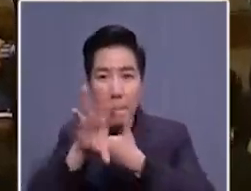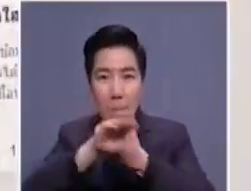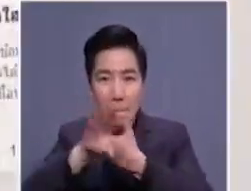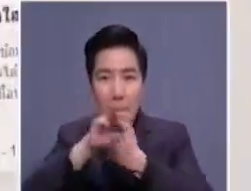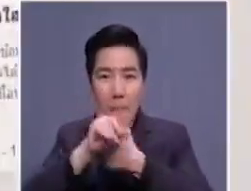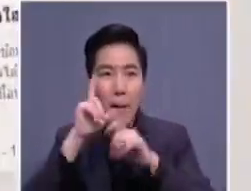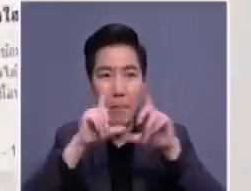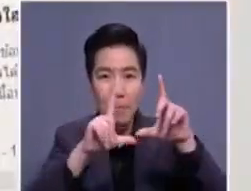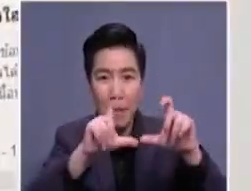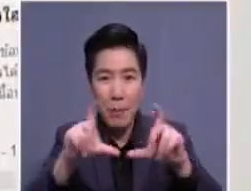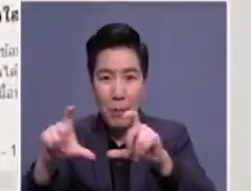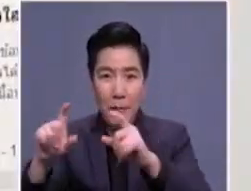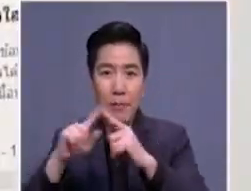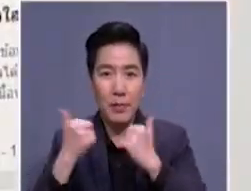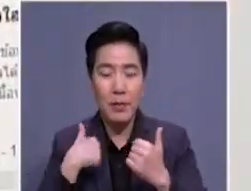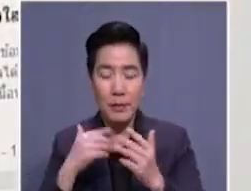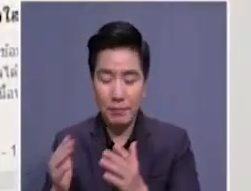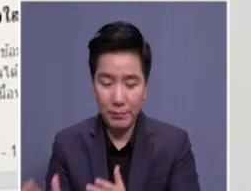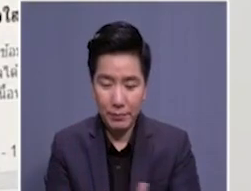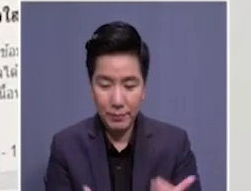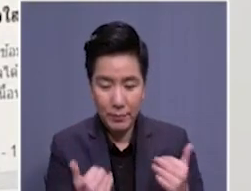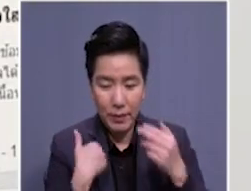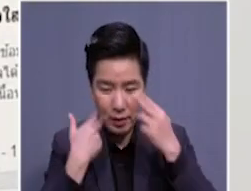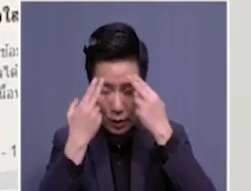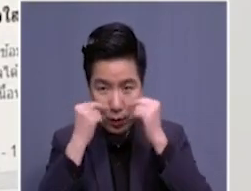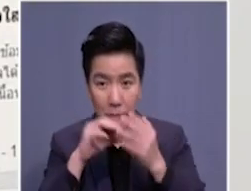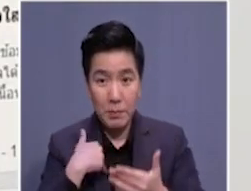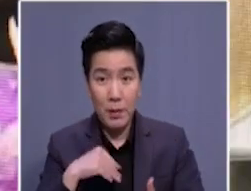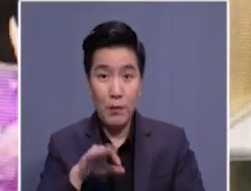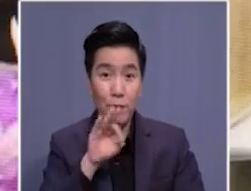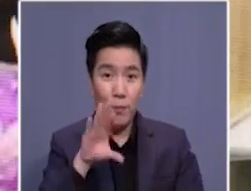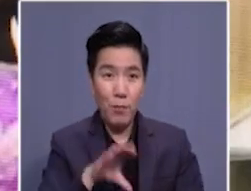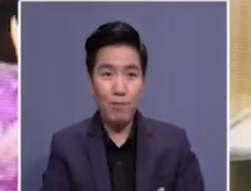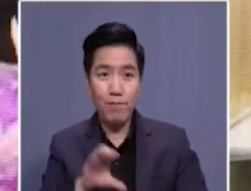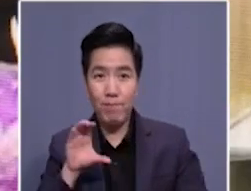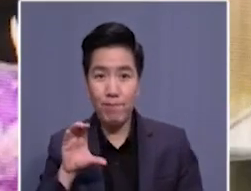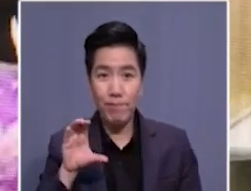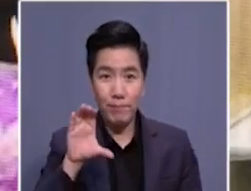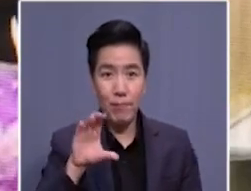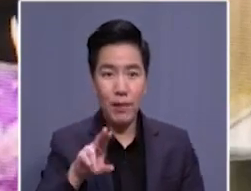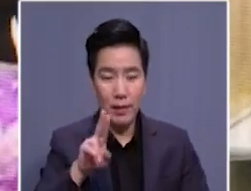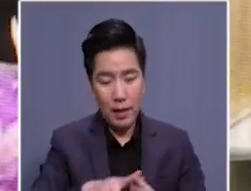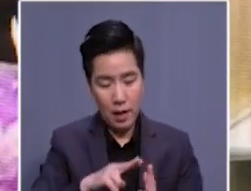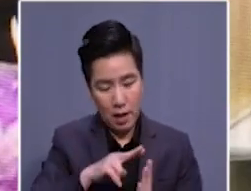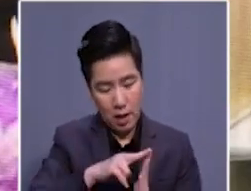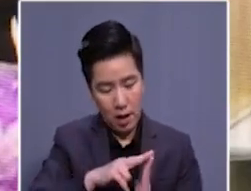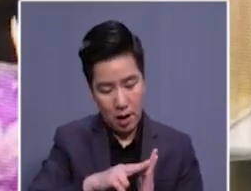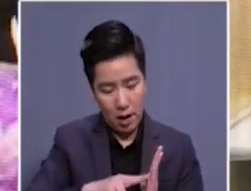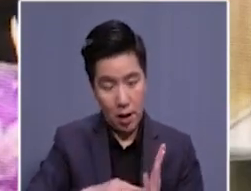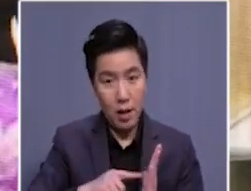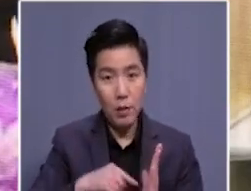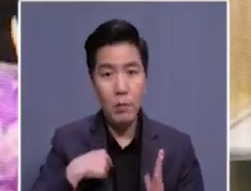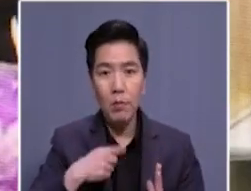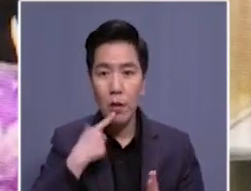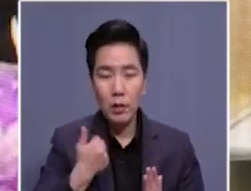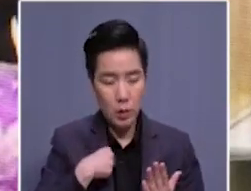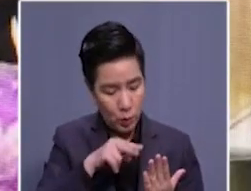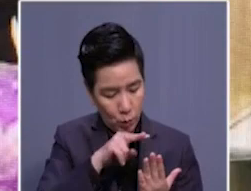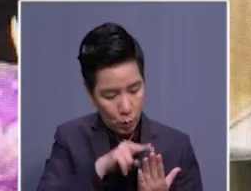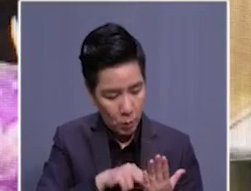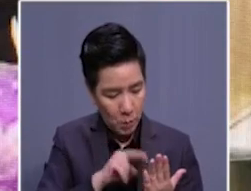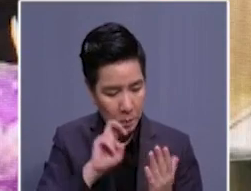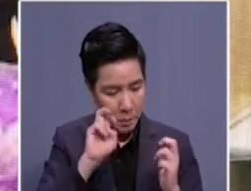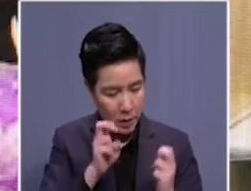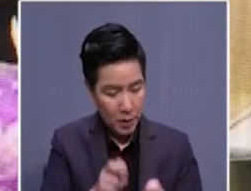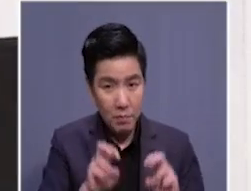เลยค่ะก่อนการประชุมนะคะพลเอกประยุทธ์ก็ยังได้โพสต์เฟซบุ๊ก1ภาพค่ะเป็นภาพนั่งอ่านคำกล่าวพร้อมข้อความว่าตรวจ